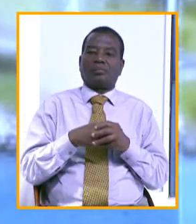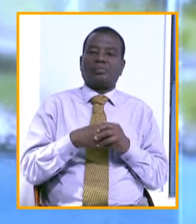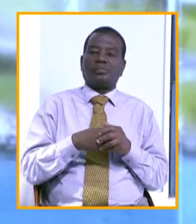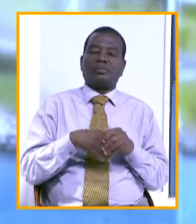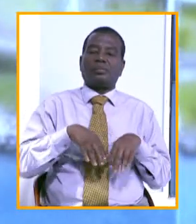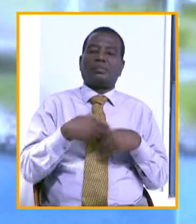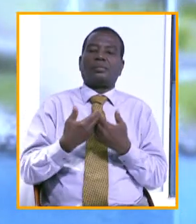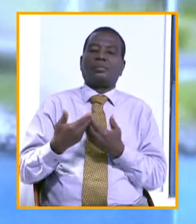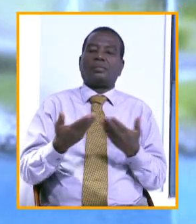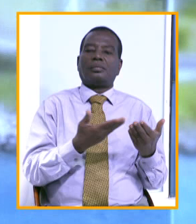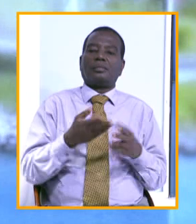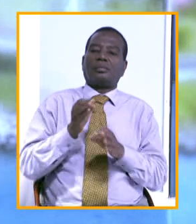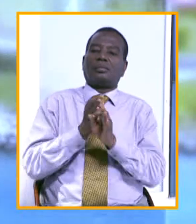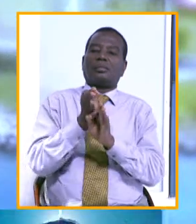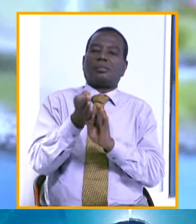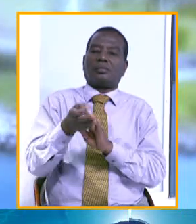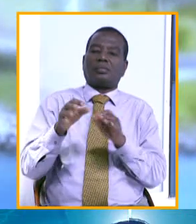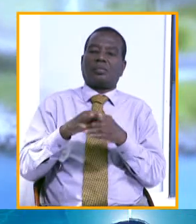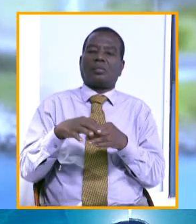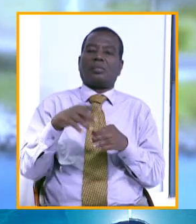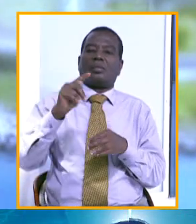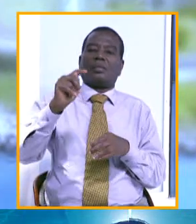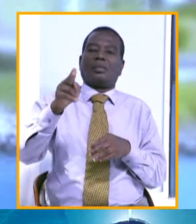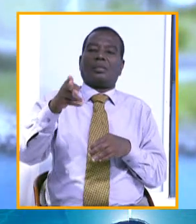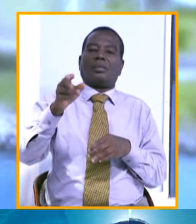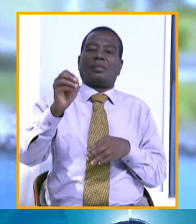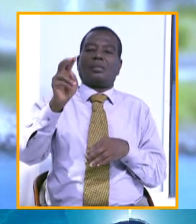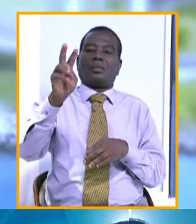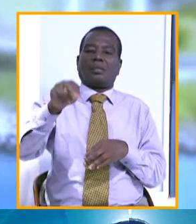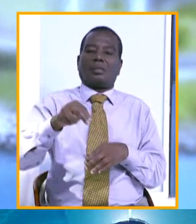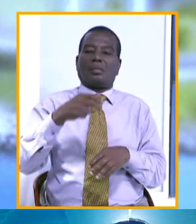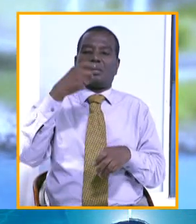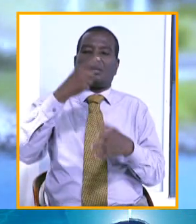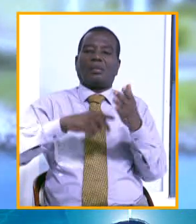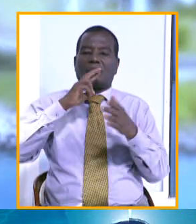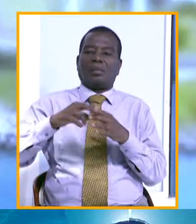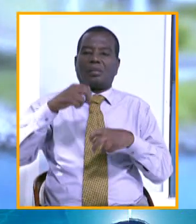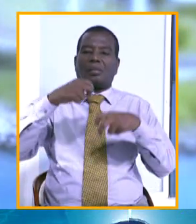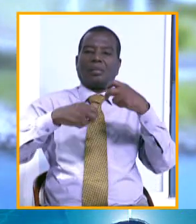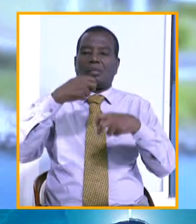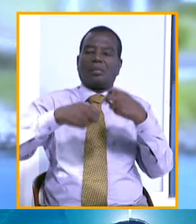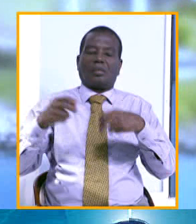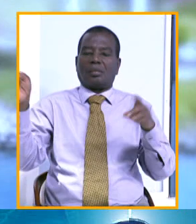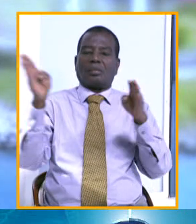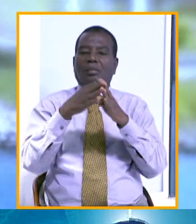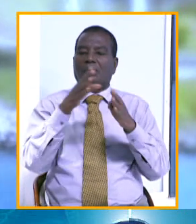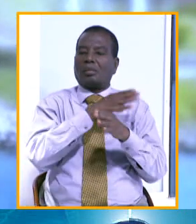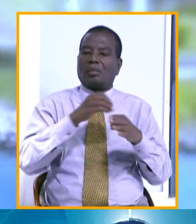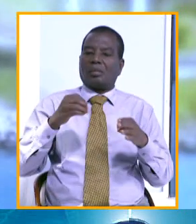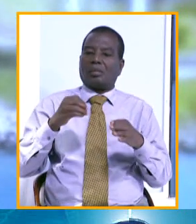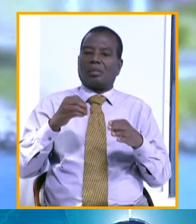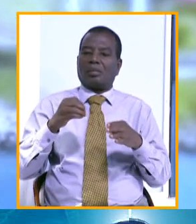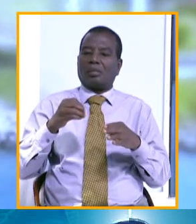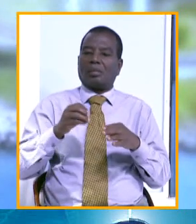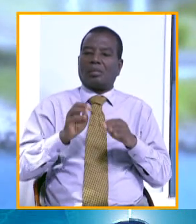Comment se porte la filière thon en Côte d'Ivoire? Quels sont les problèmes rencontrés par ce secteur? Les mailleurs de